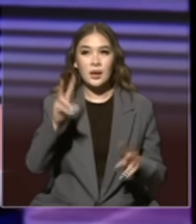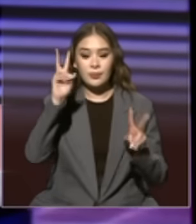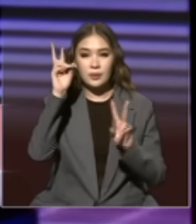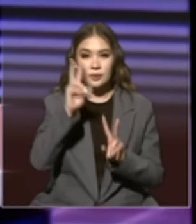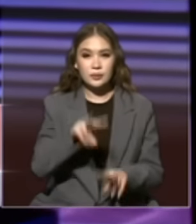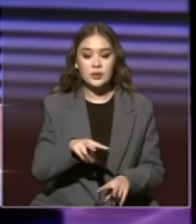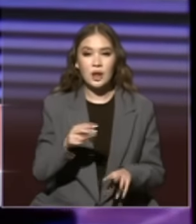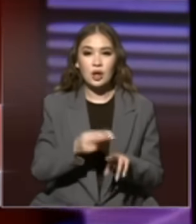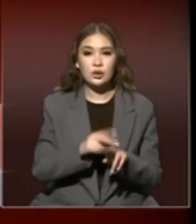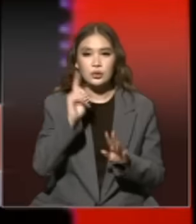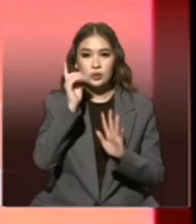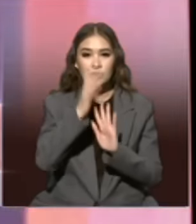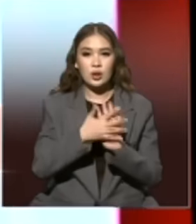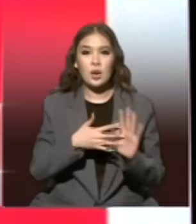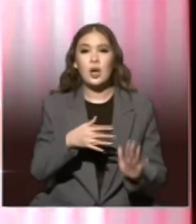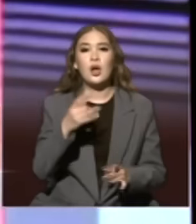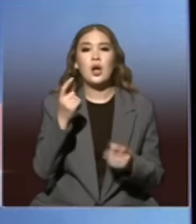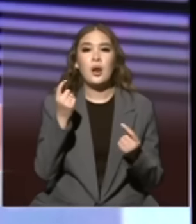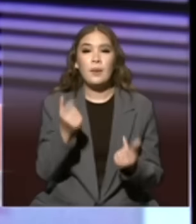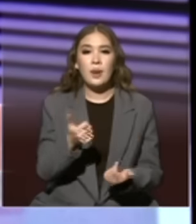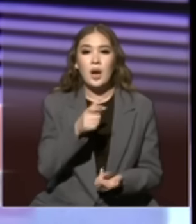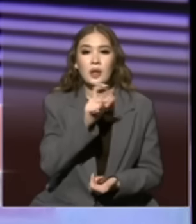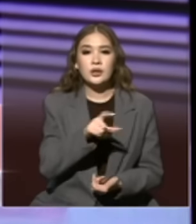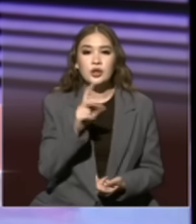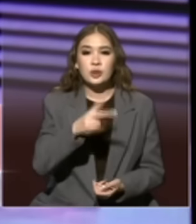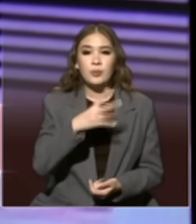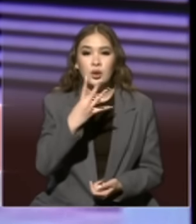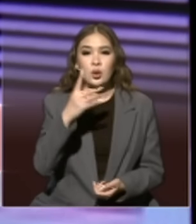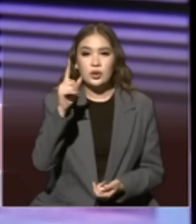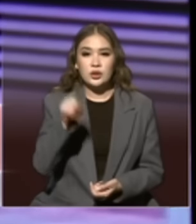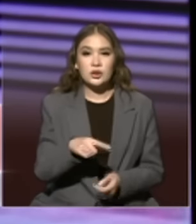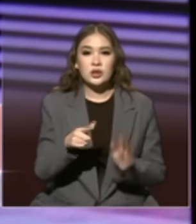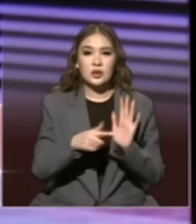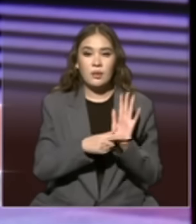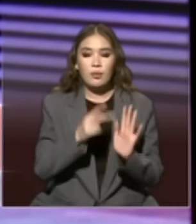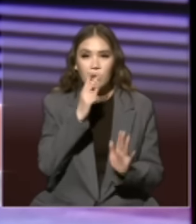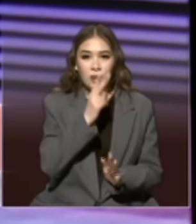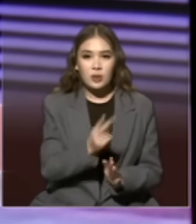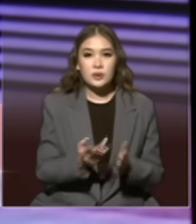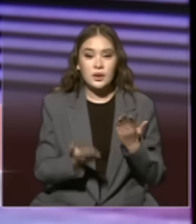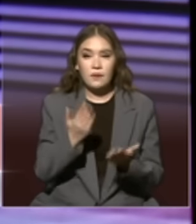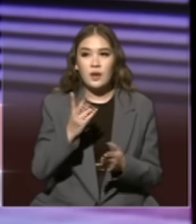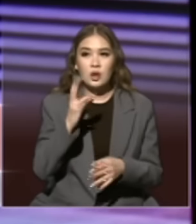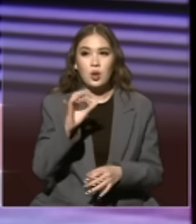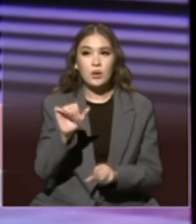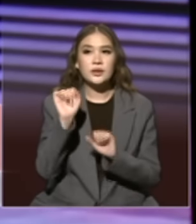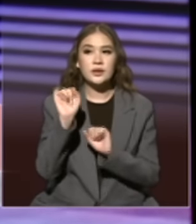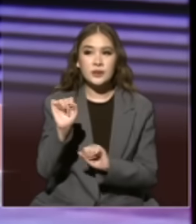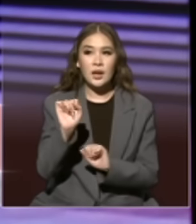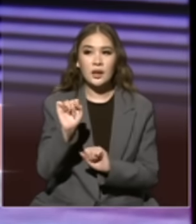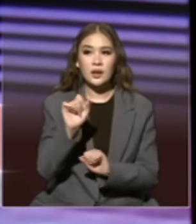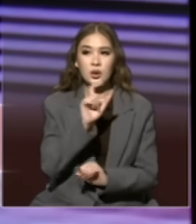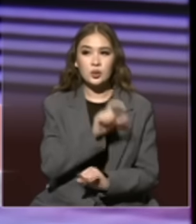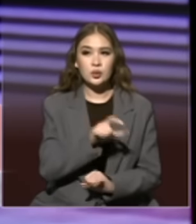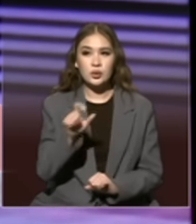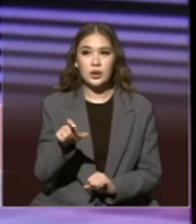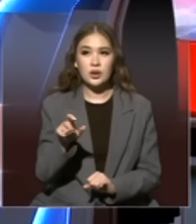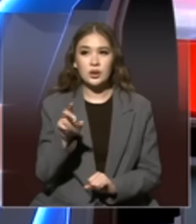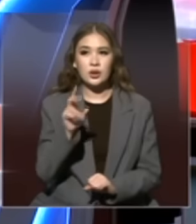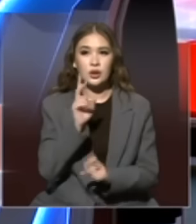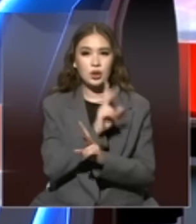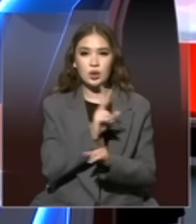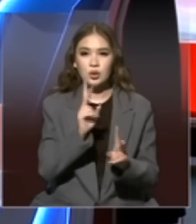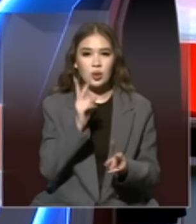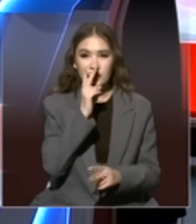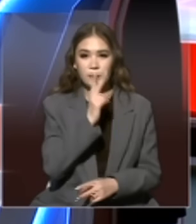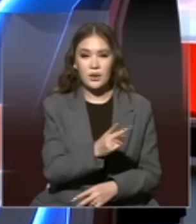түсінігі аз азаматтар ғана 24-7 сағат көріп отқан шығар. Мысалы көп заңгерлерді мен айта аламын, ешқайсысы бұл сот процесін көрген